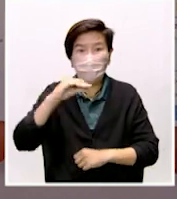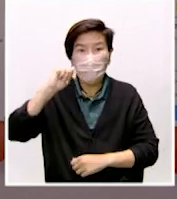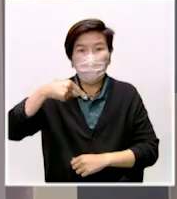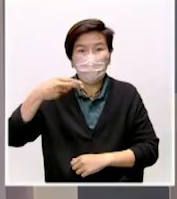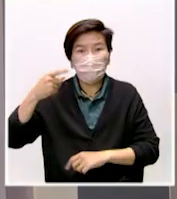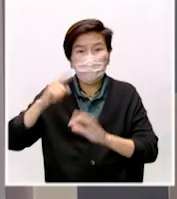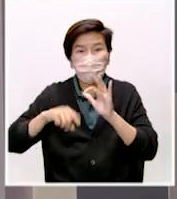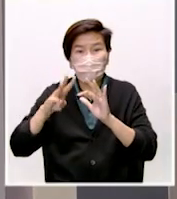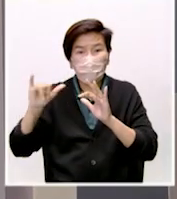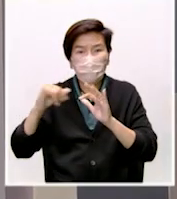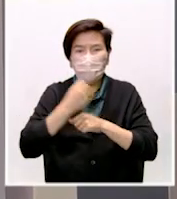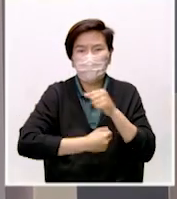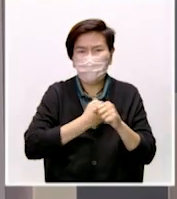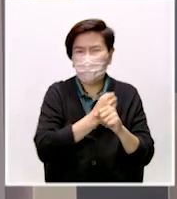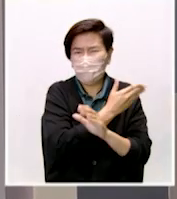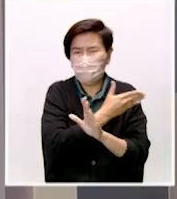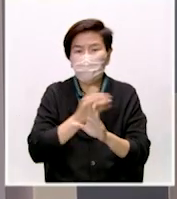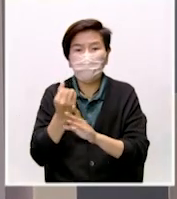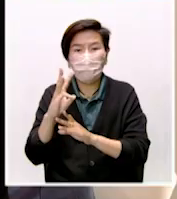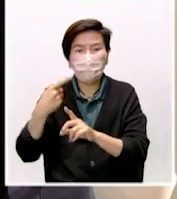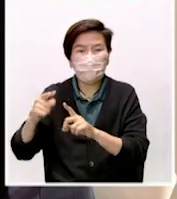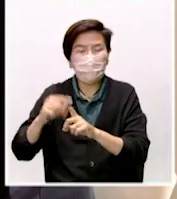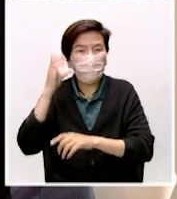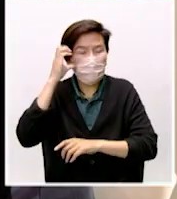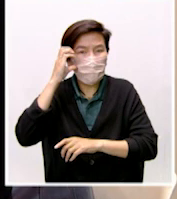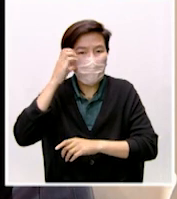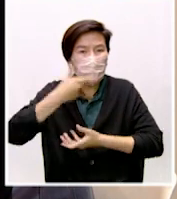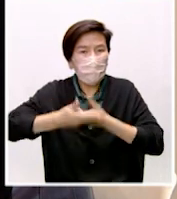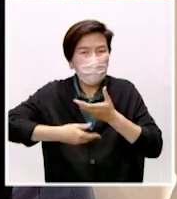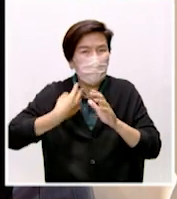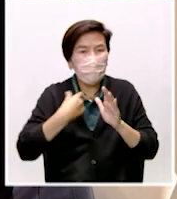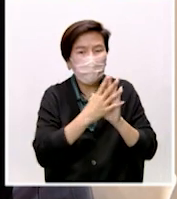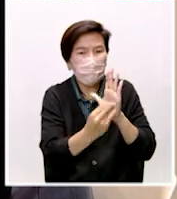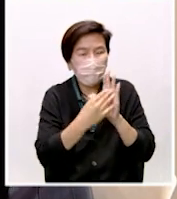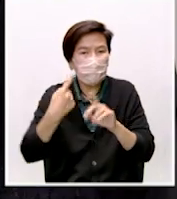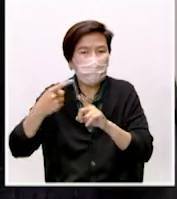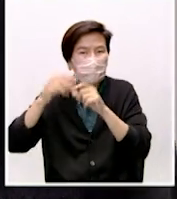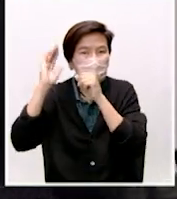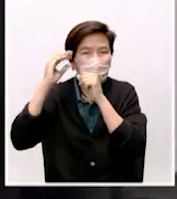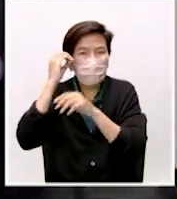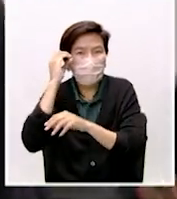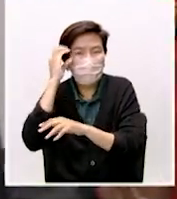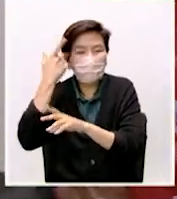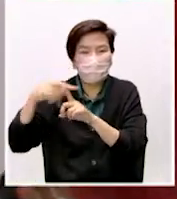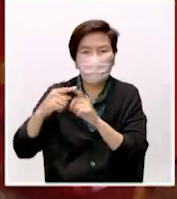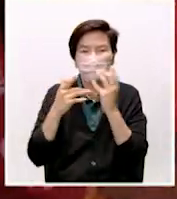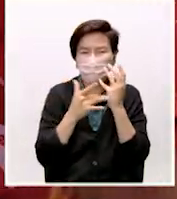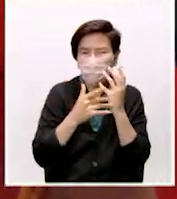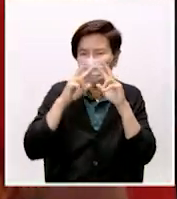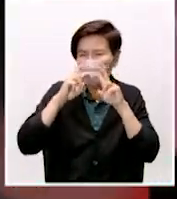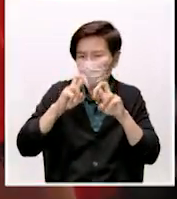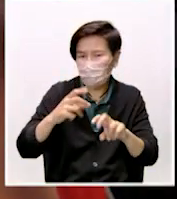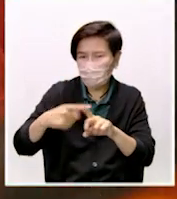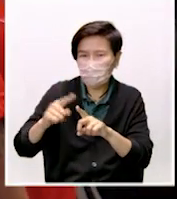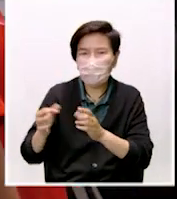16ปีได้มีการพัฒนาองค์ความรู้ที่ได้จากความสำเร็จของสมาชิกมิตรแท้โชว์ห่วยผสานกับการนำเทคโนโลยีมาวิเคราะห์เป็น